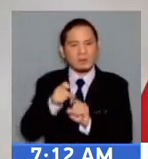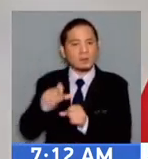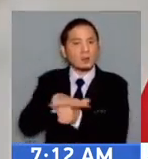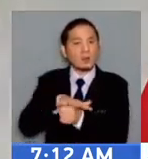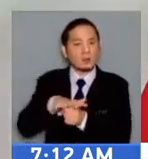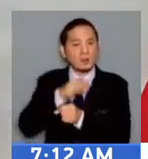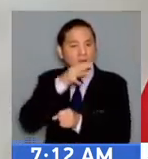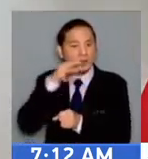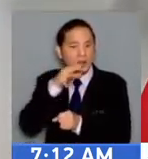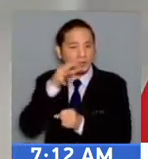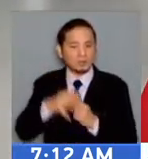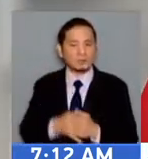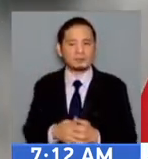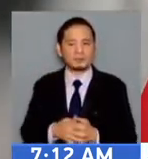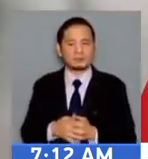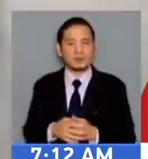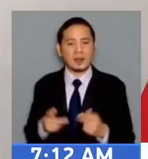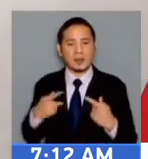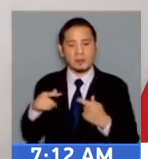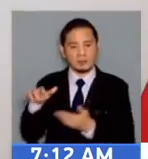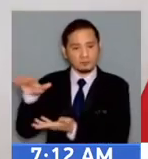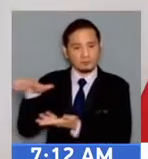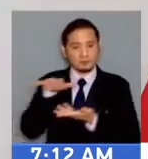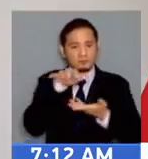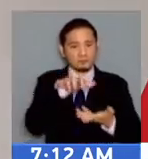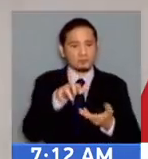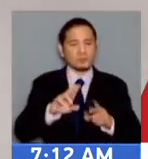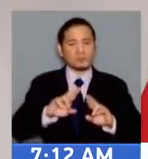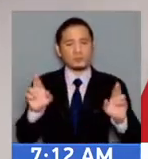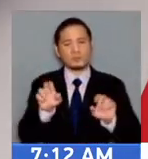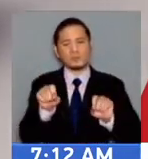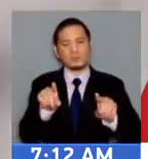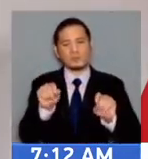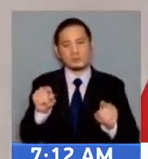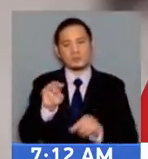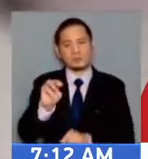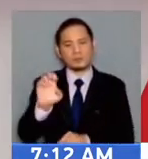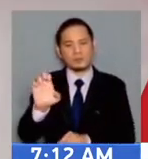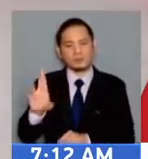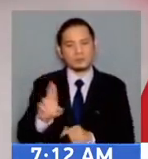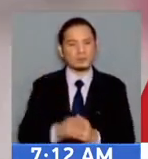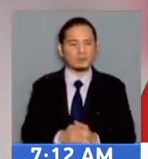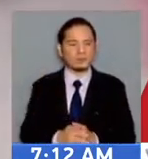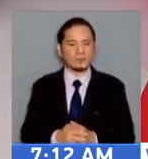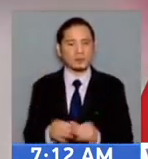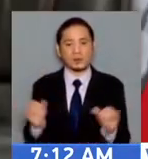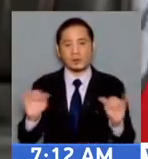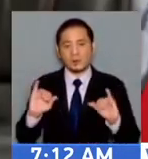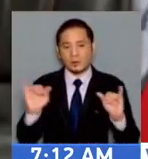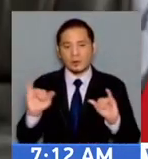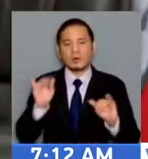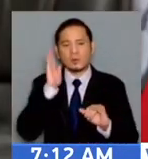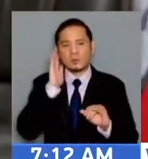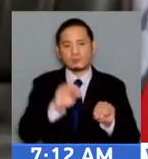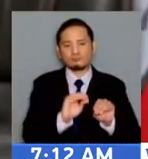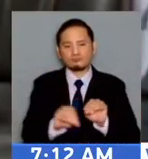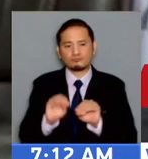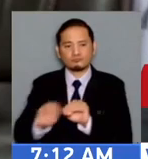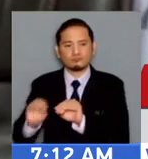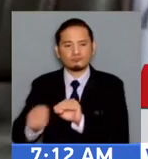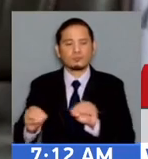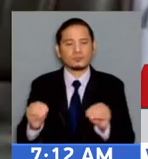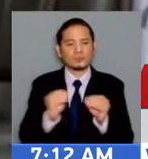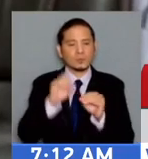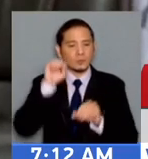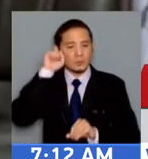Nakatakda raw itong ibenta sa Metro Manila. Bukod dito, inaasahang may aaning sibuyas sa susunod na taon. Yung Tarlac and the